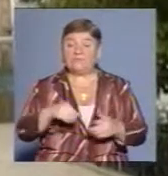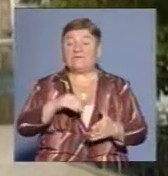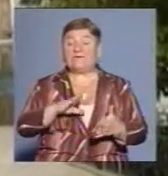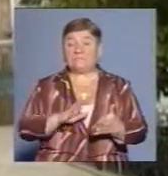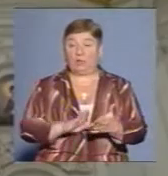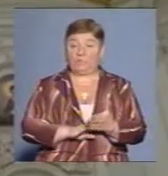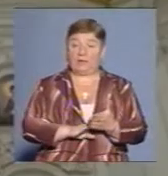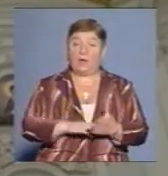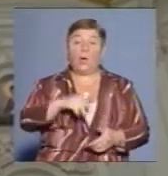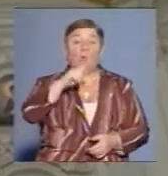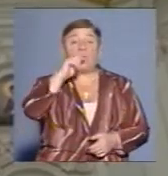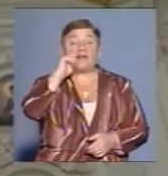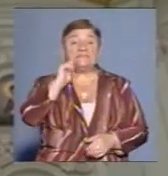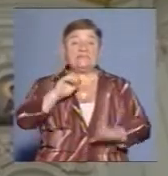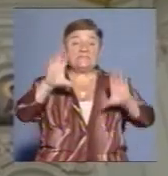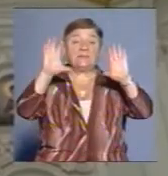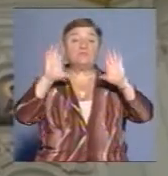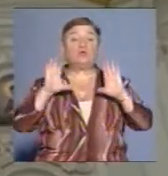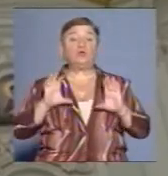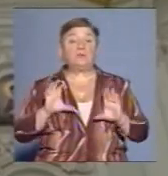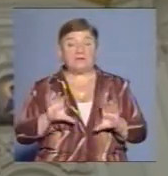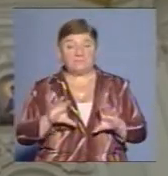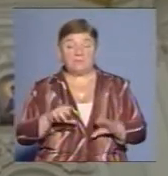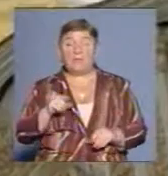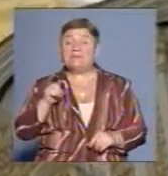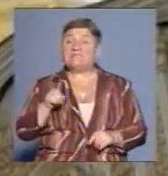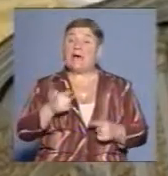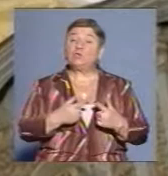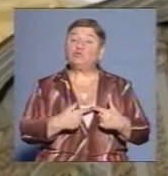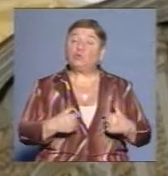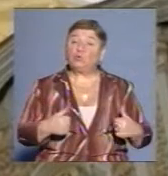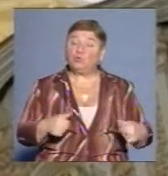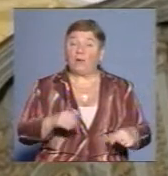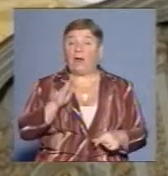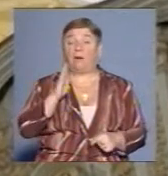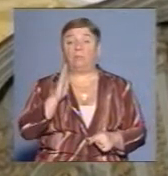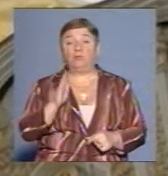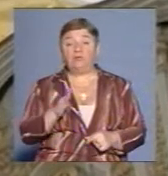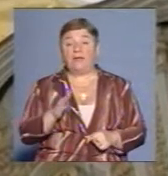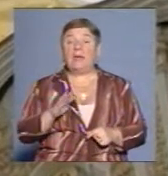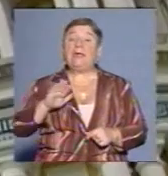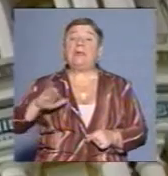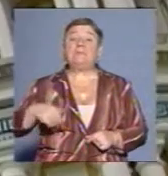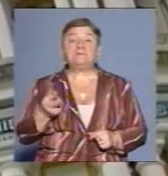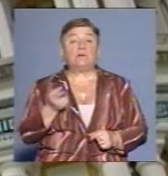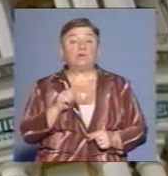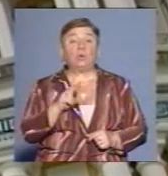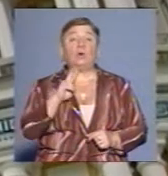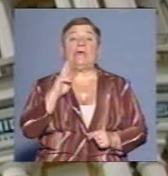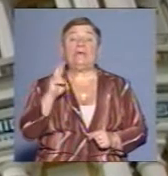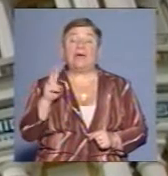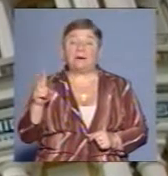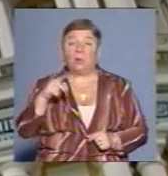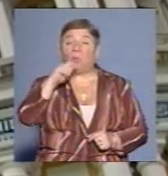зареєстрована українським законодавством. І ясна річ, що ця структура ніде не дінеться. І після того, як